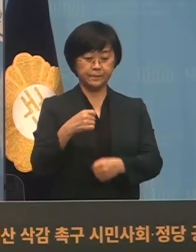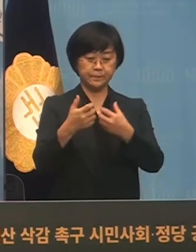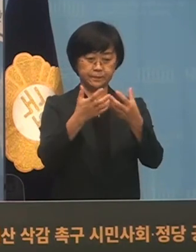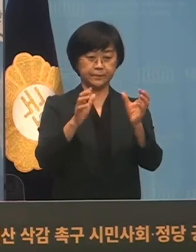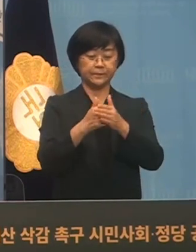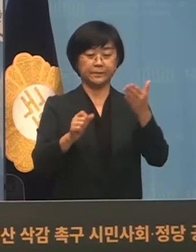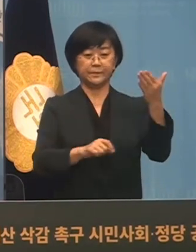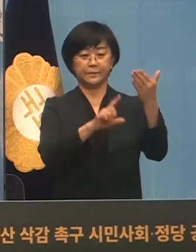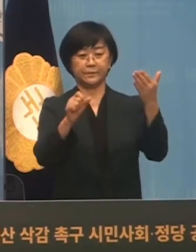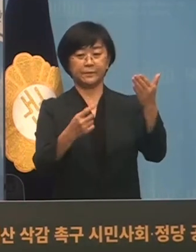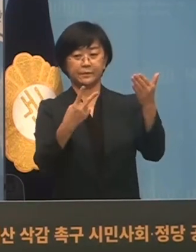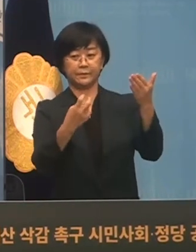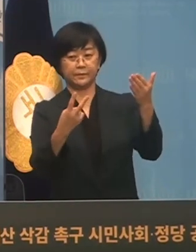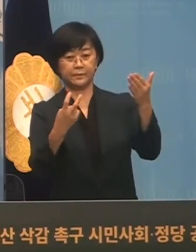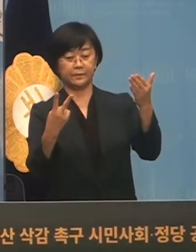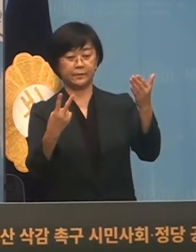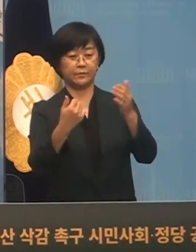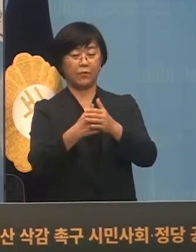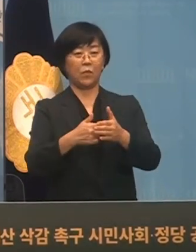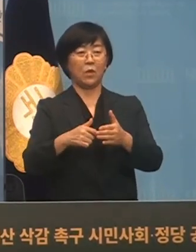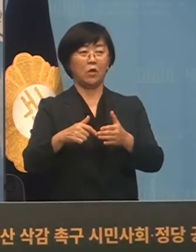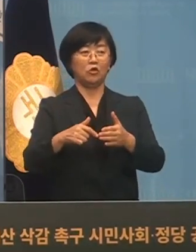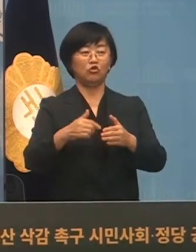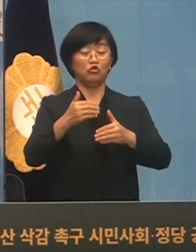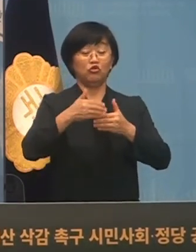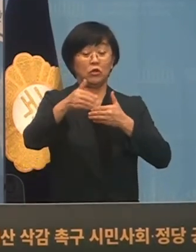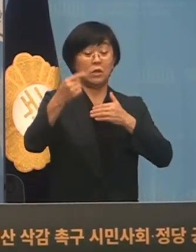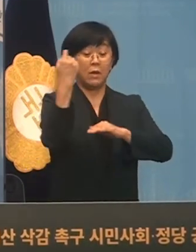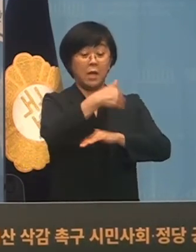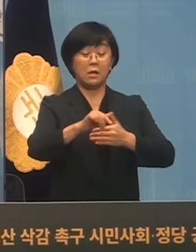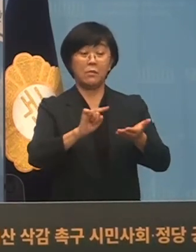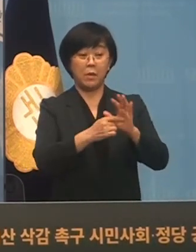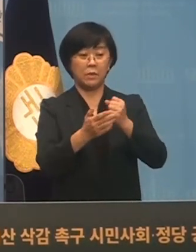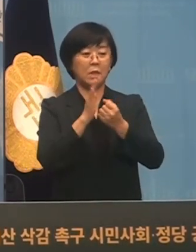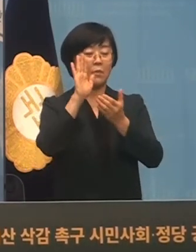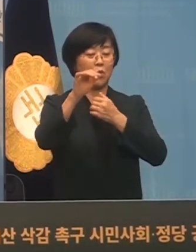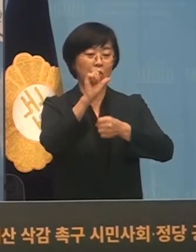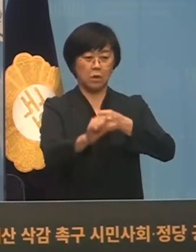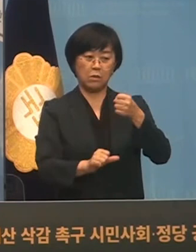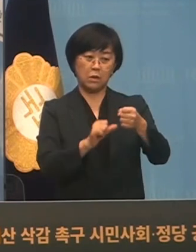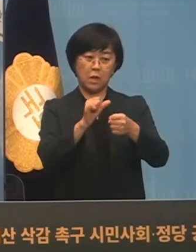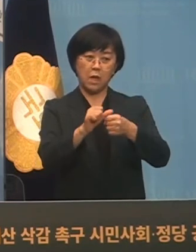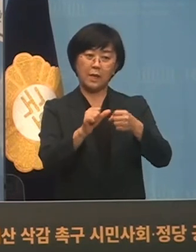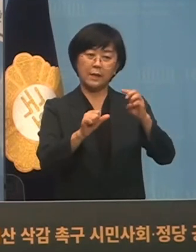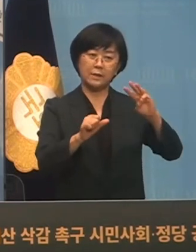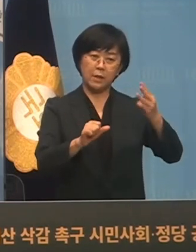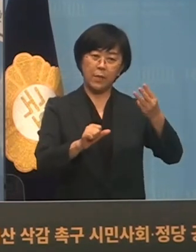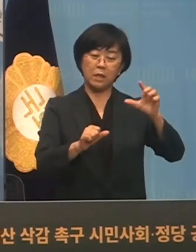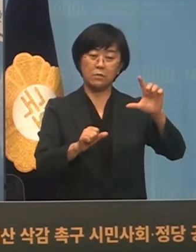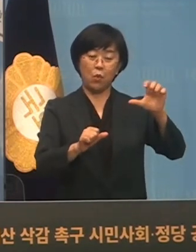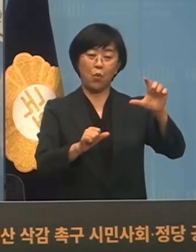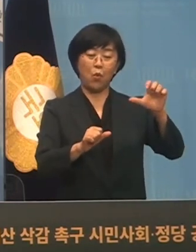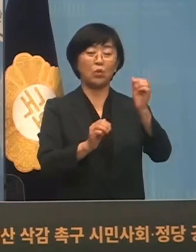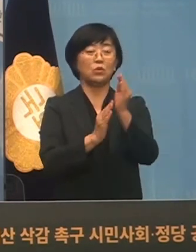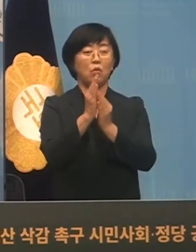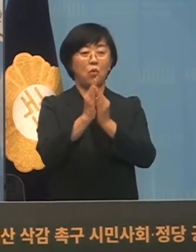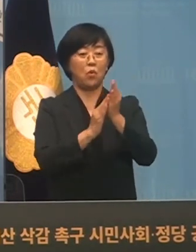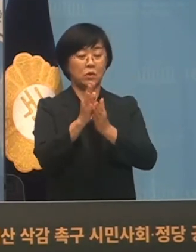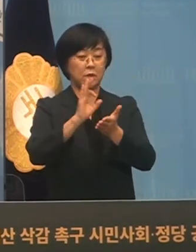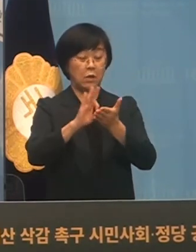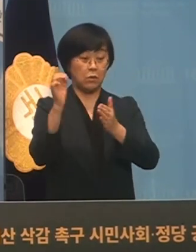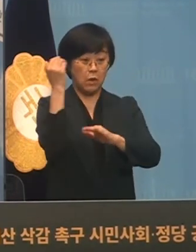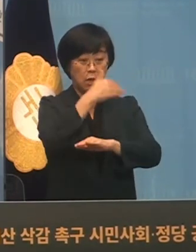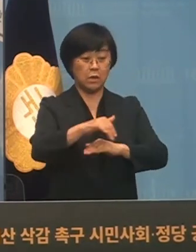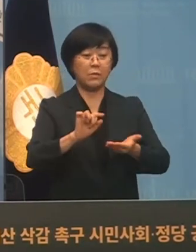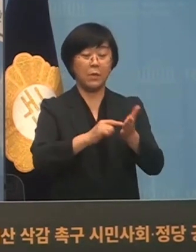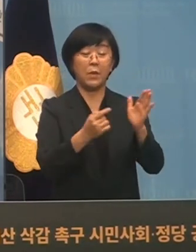지난 9월 2022-2026 국방 중기 계획을 통해 향후 5년간 약 315조 원의 국방 예산을 사용할